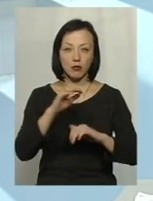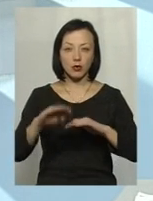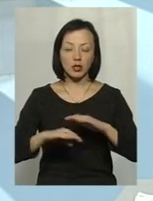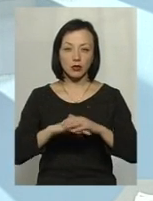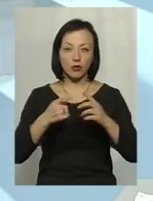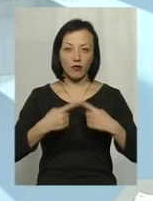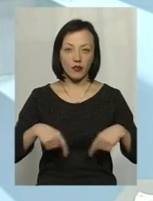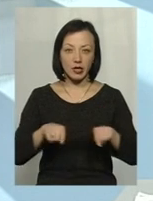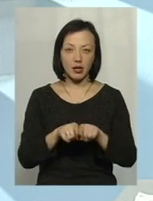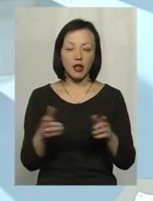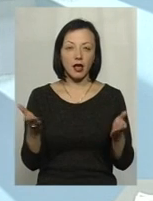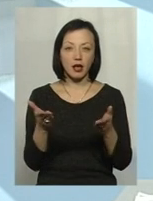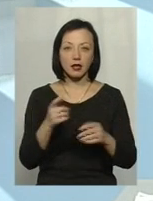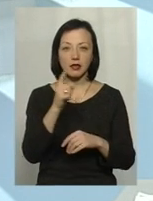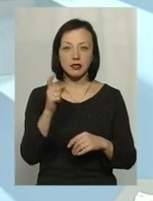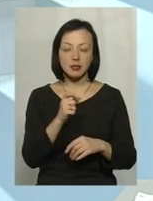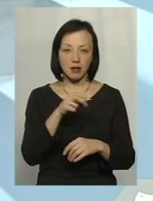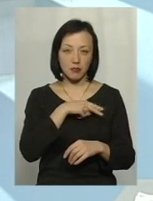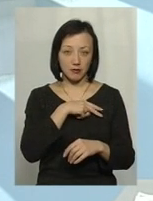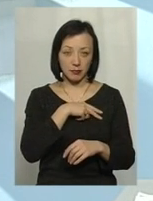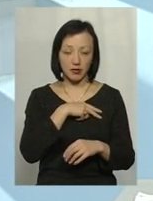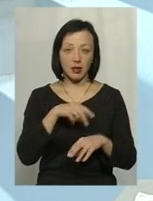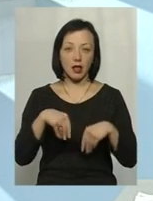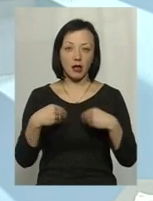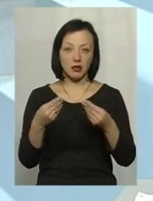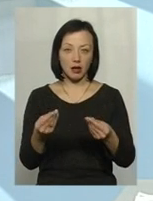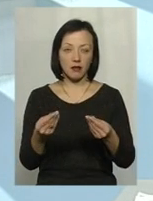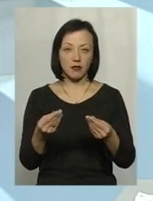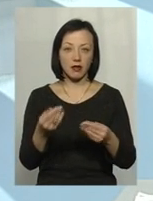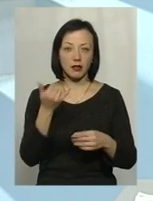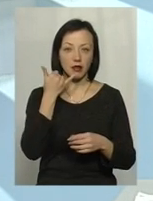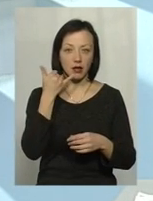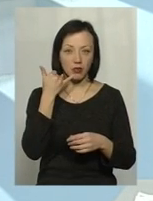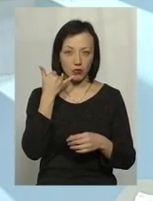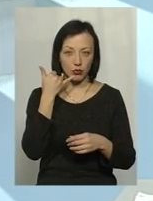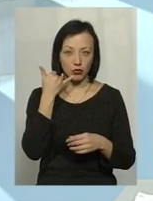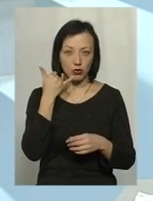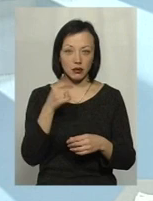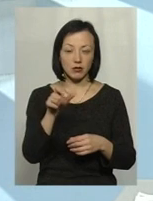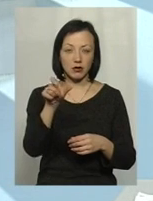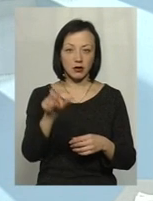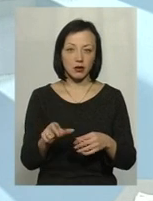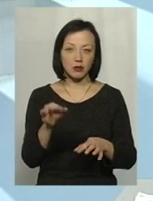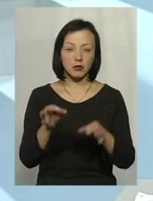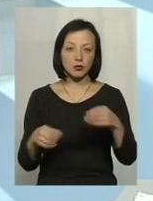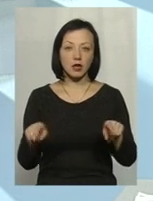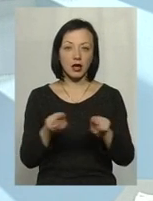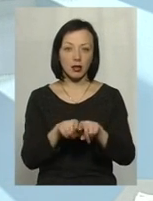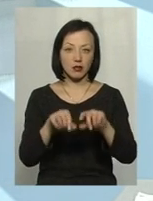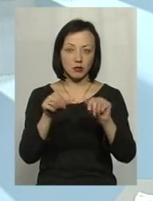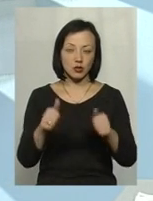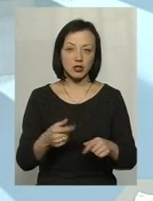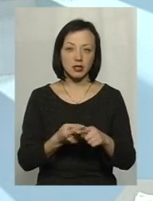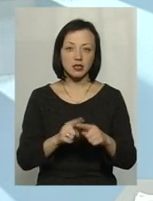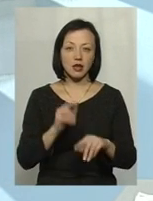відділу, який за винагороду надав телефон підсудньому. Таким чином